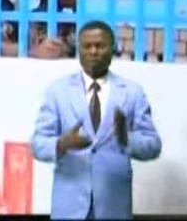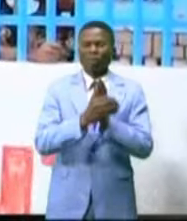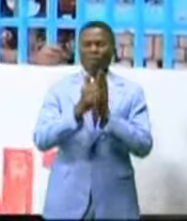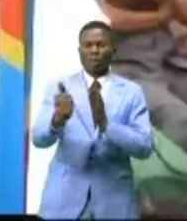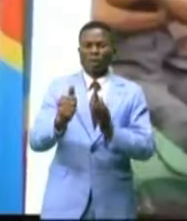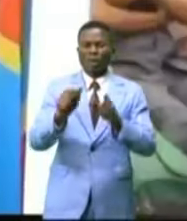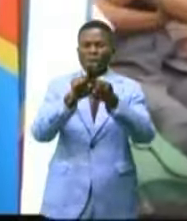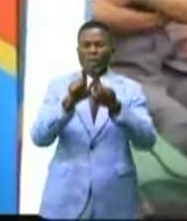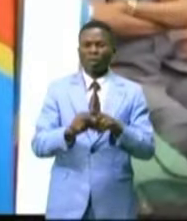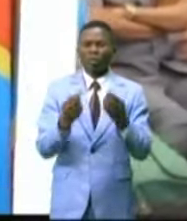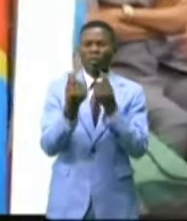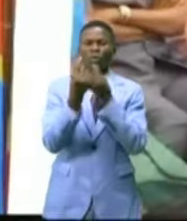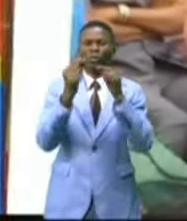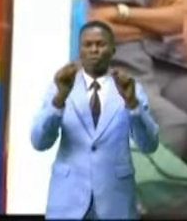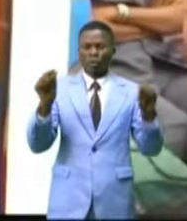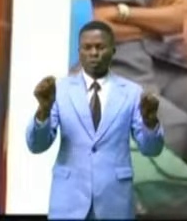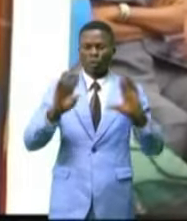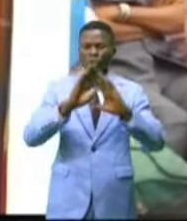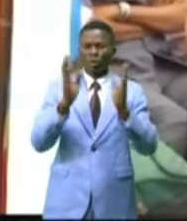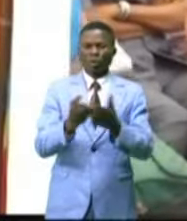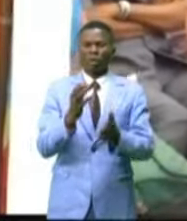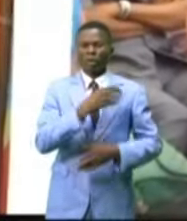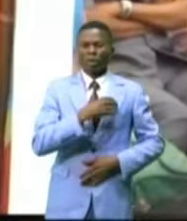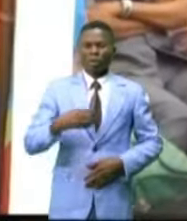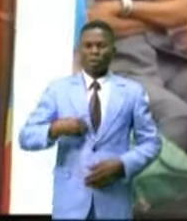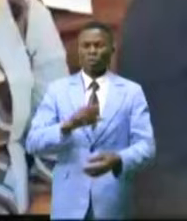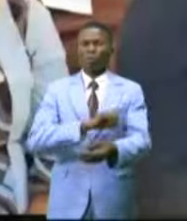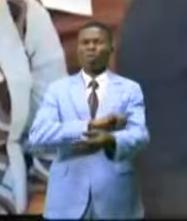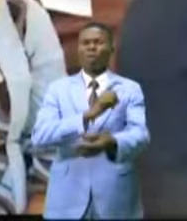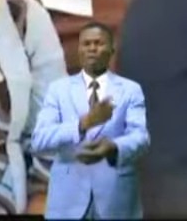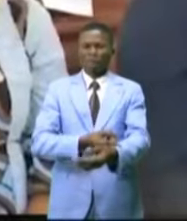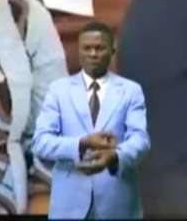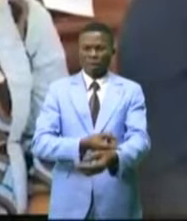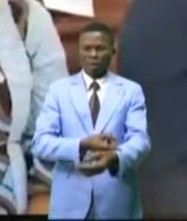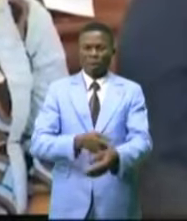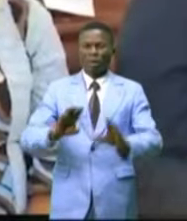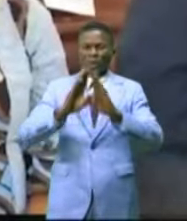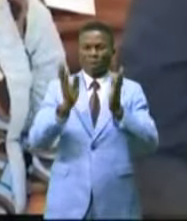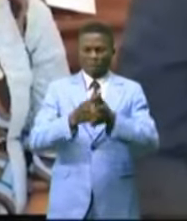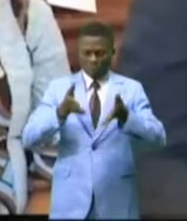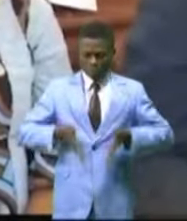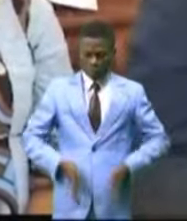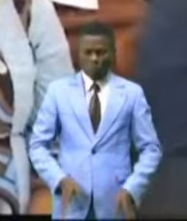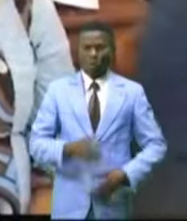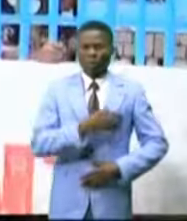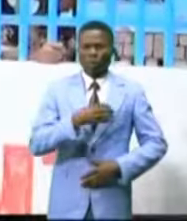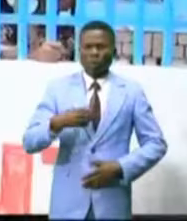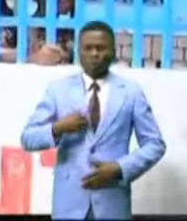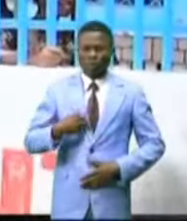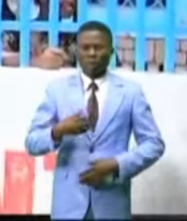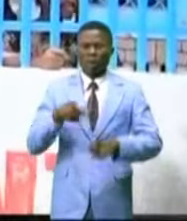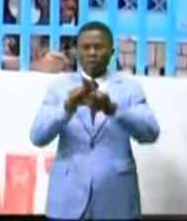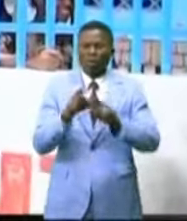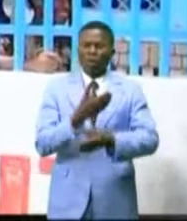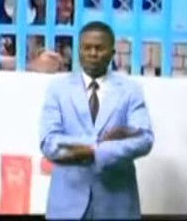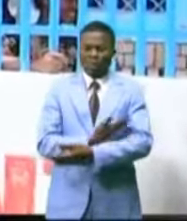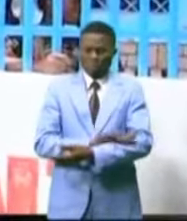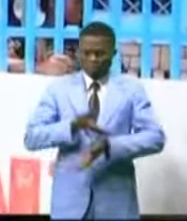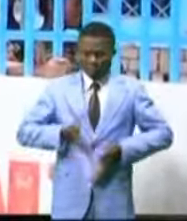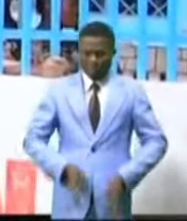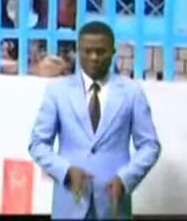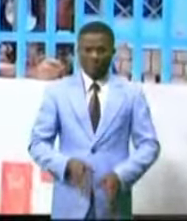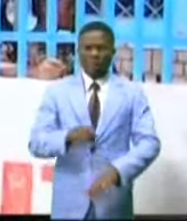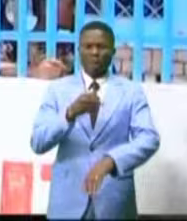gratuit à toutes les femmes enceintes à celles qui ont accouché et au nouveau né pendant